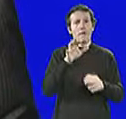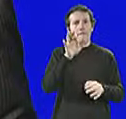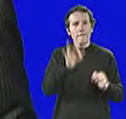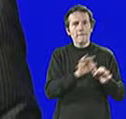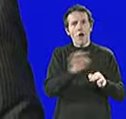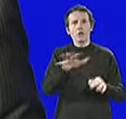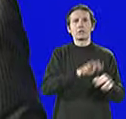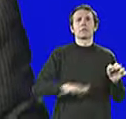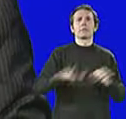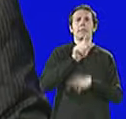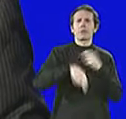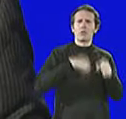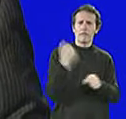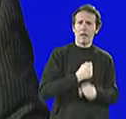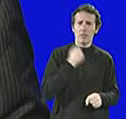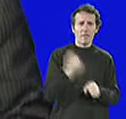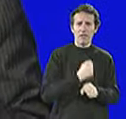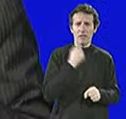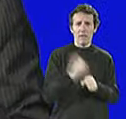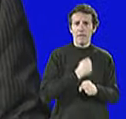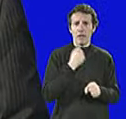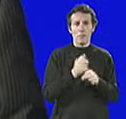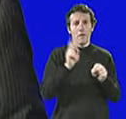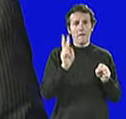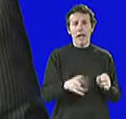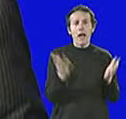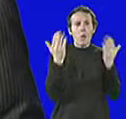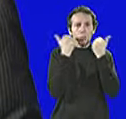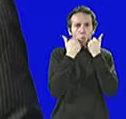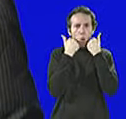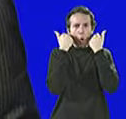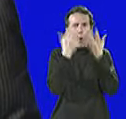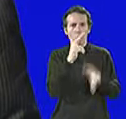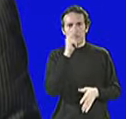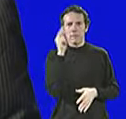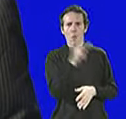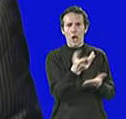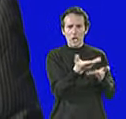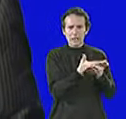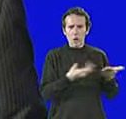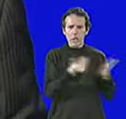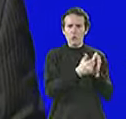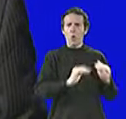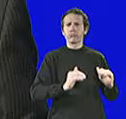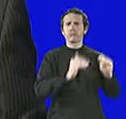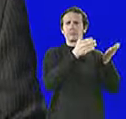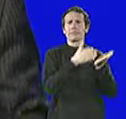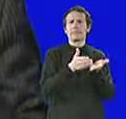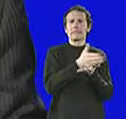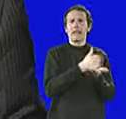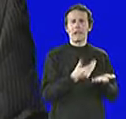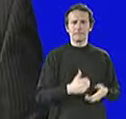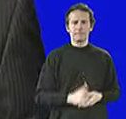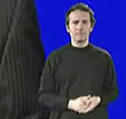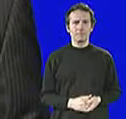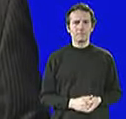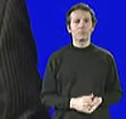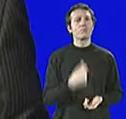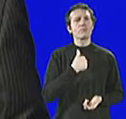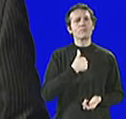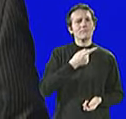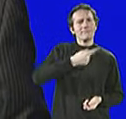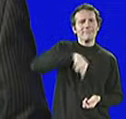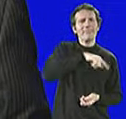travaille et qui est proprement scandalisée par de tels comportements. Mes chers amis, je crois tant à nos